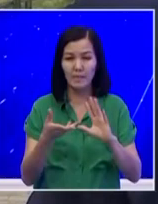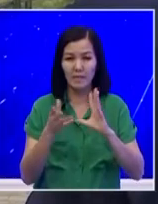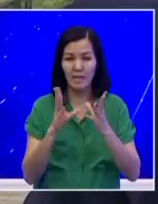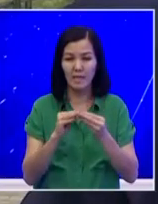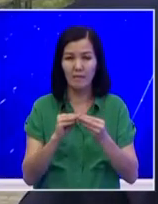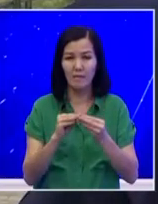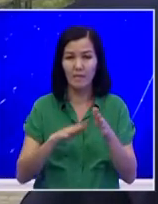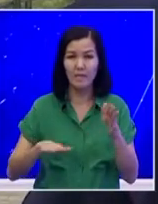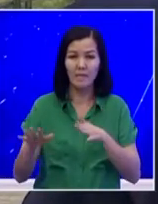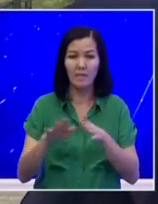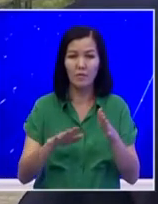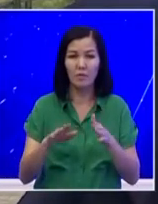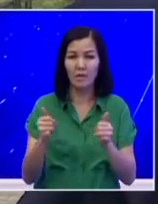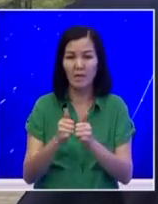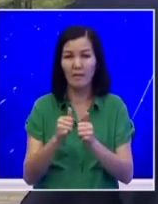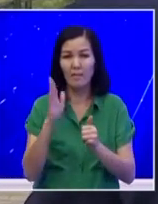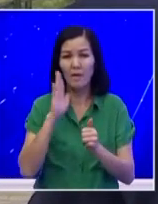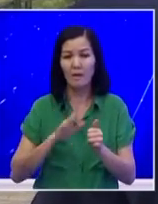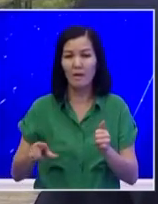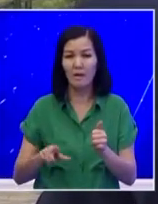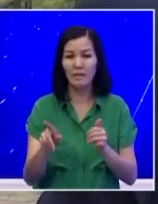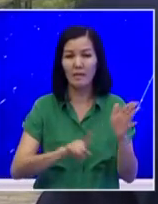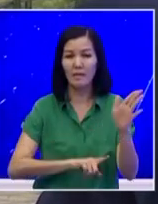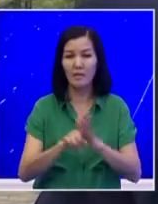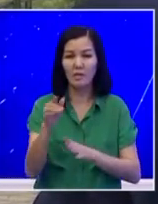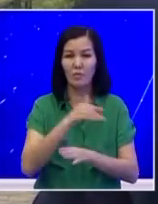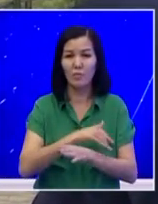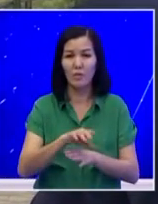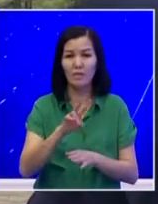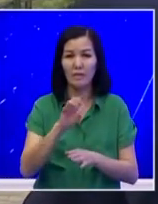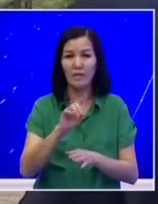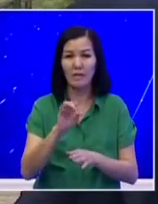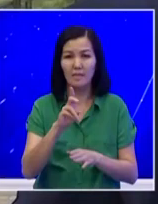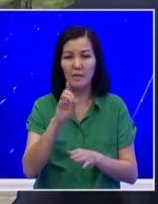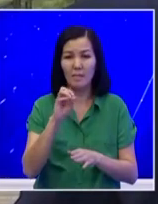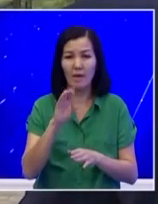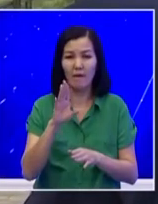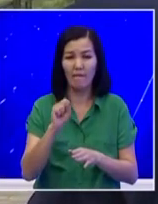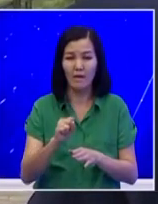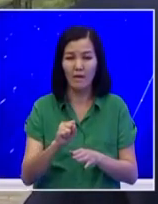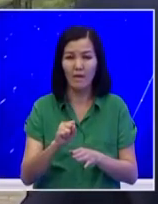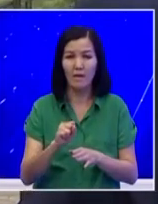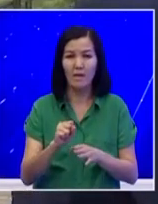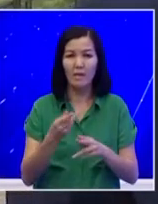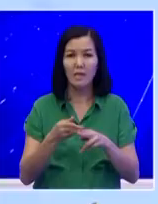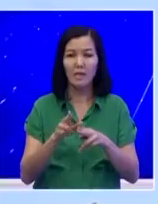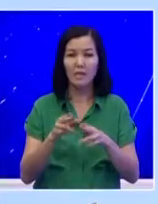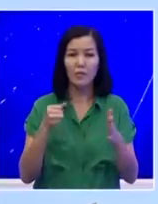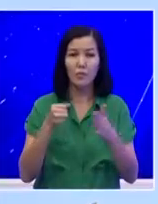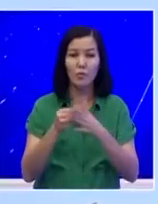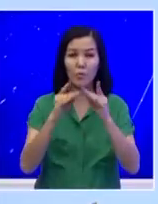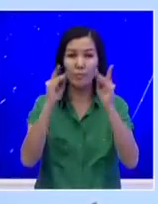обследованы территории вдоль Каратала. Это начиная от улицы Назарбаева, начало вот где мост, и далее